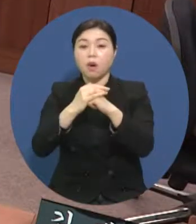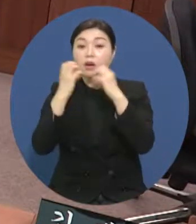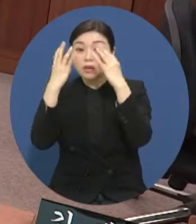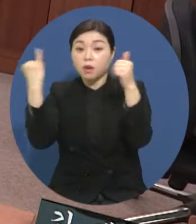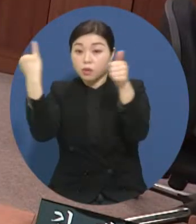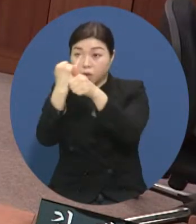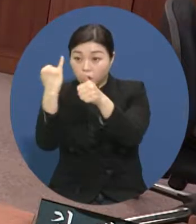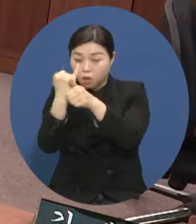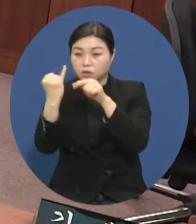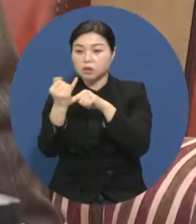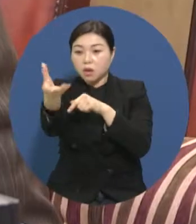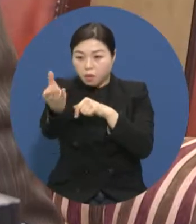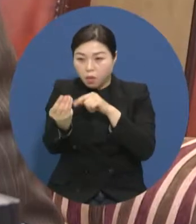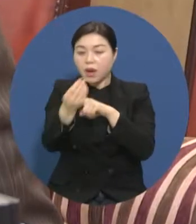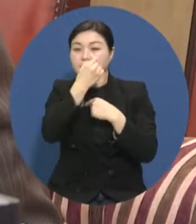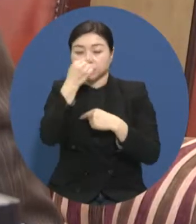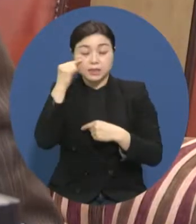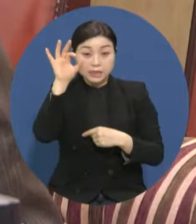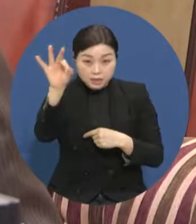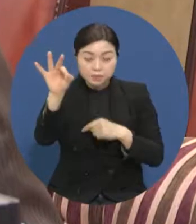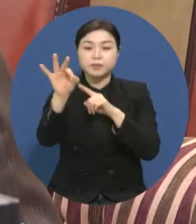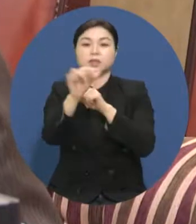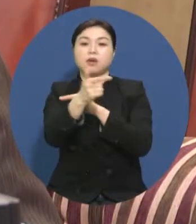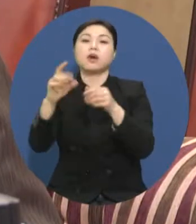임차보증금 등의 정보가 담겨 있습니다.